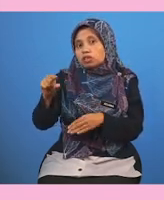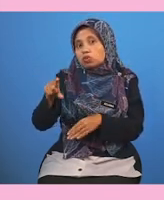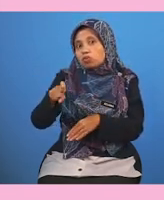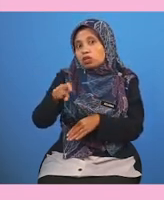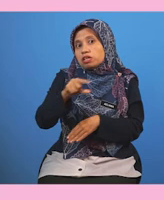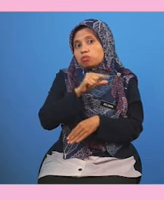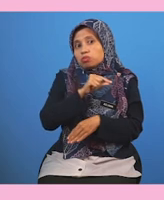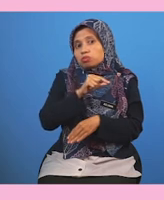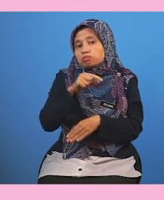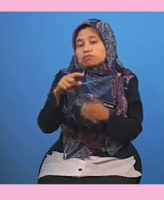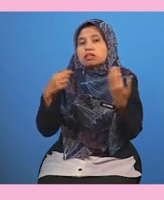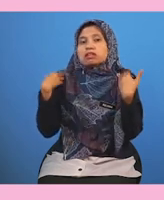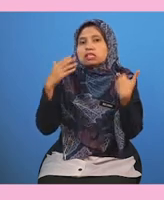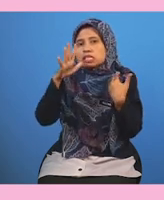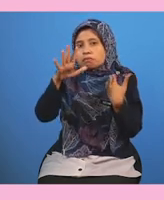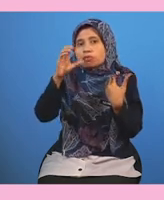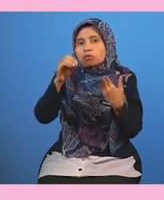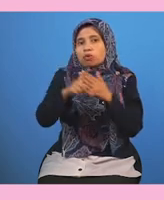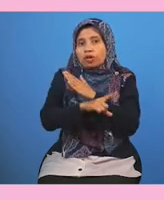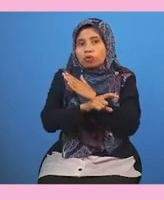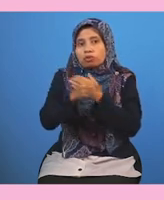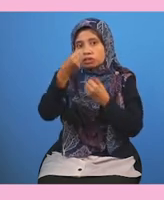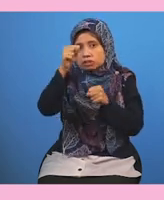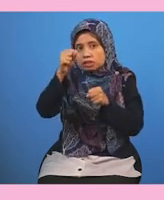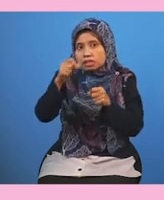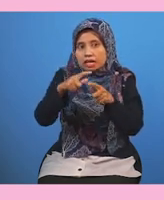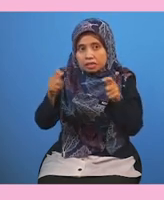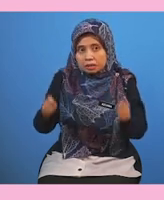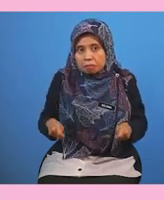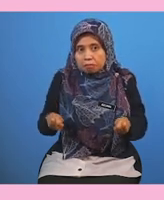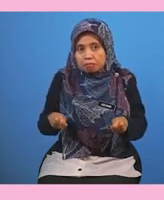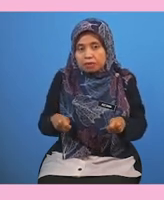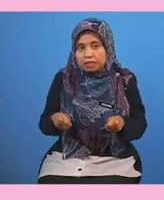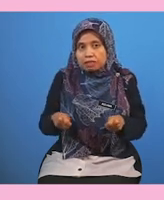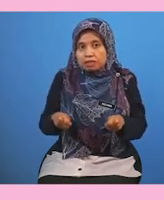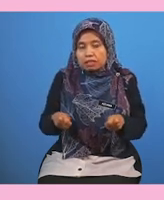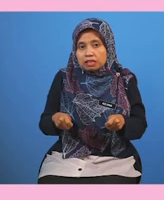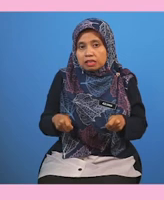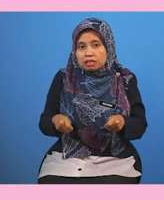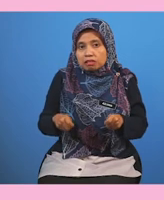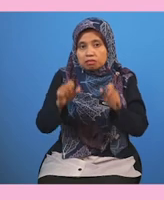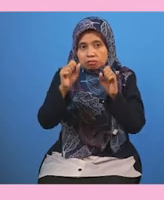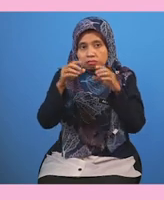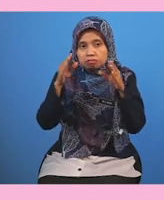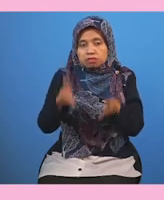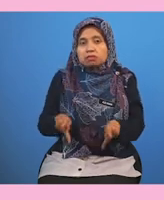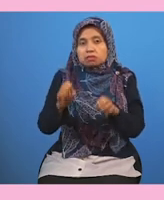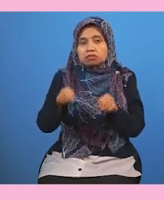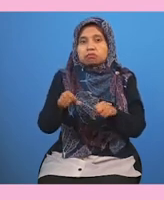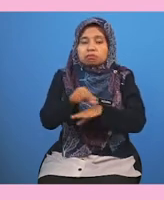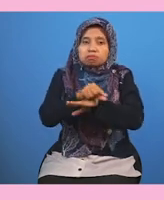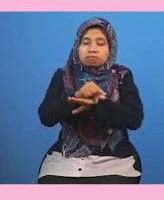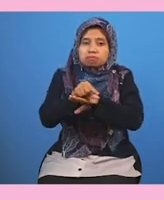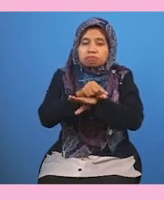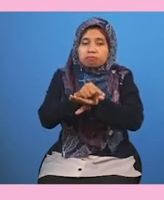50 ekor. Kedua, sediakan tempat isolasi. Pelajar boleh menggunakan bekas Yakult yang